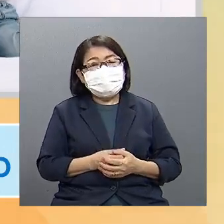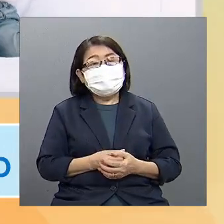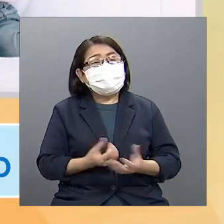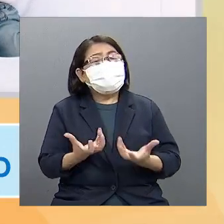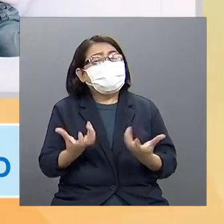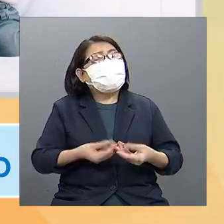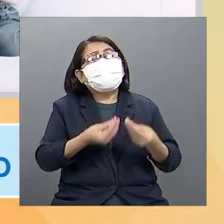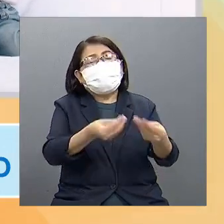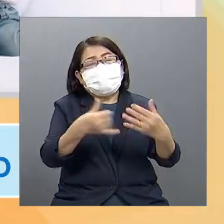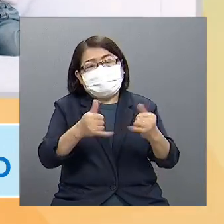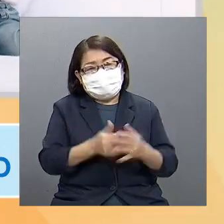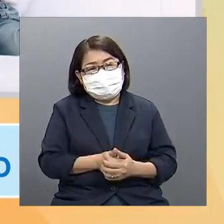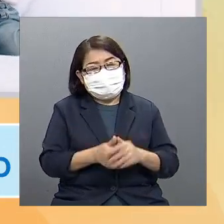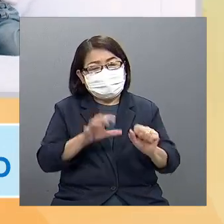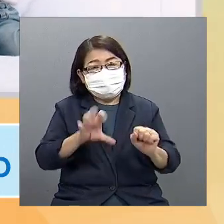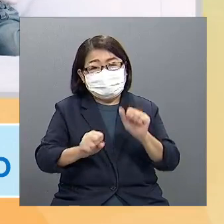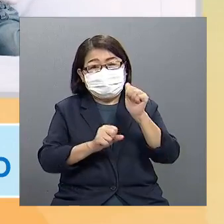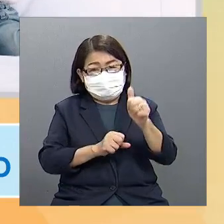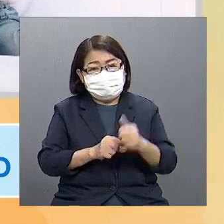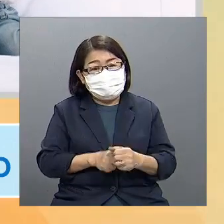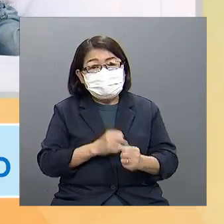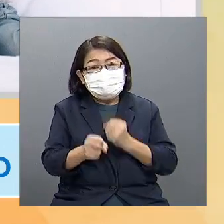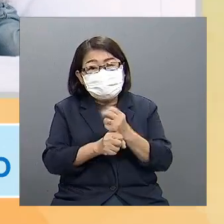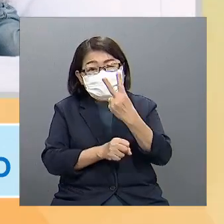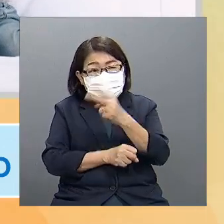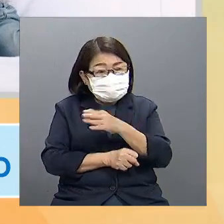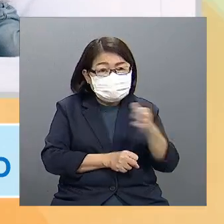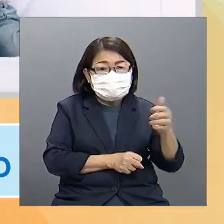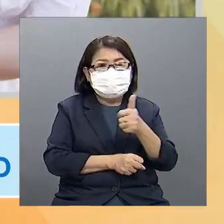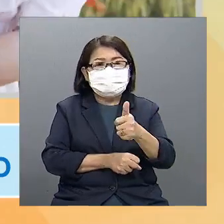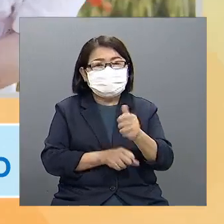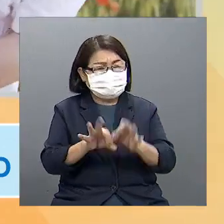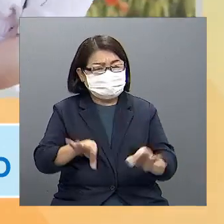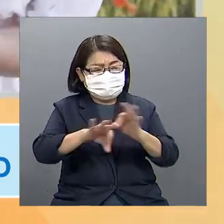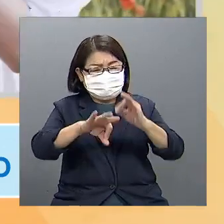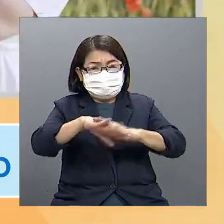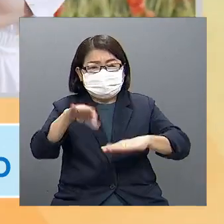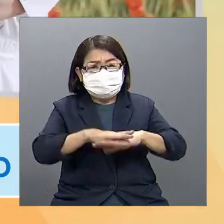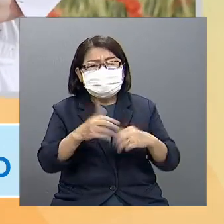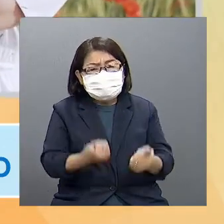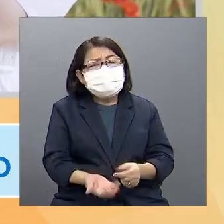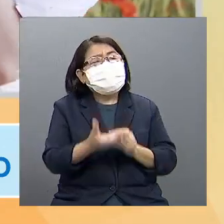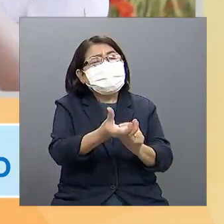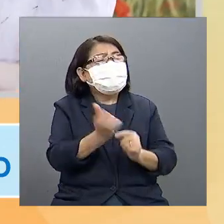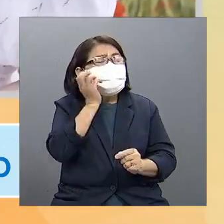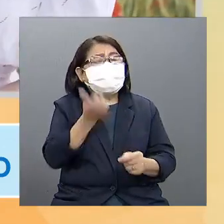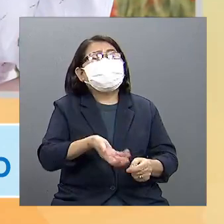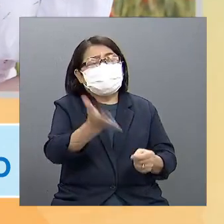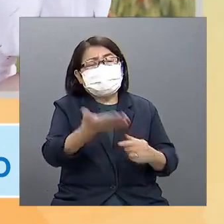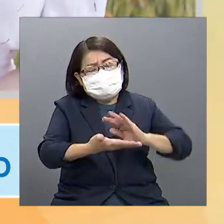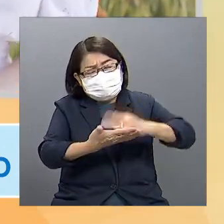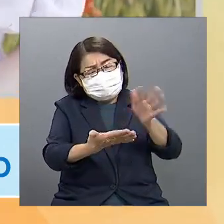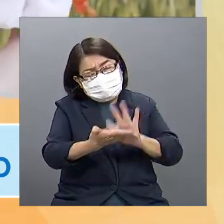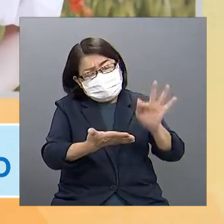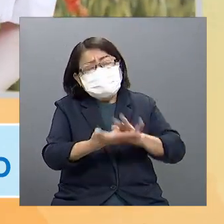ช้มือสัมผัสนะคะซึ่งอันนี้จะดีกว่าการให้หน้าจอกับเด็กแท็บเล็ตเอ่ย